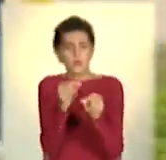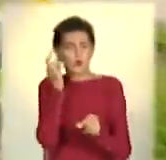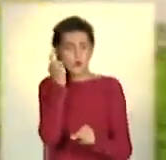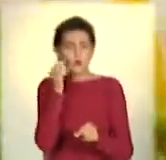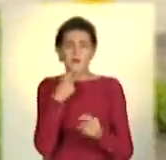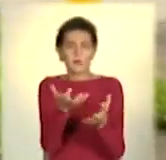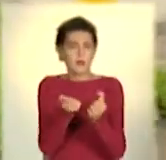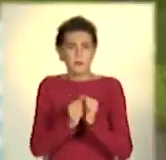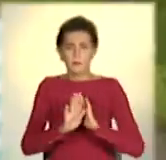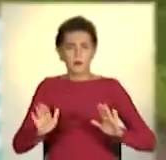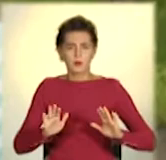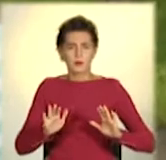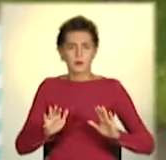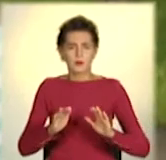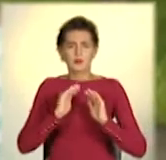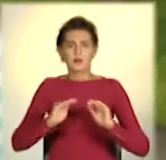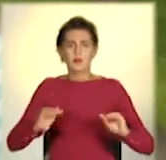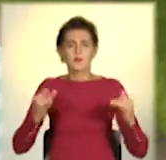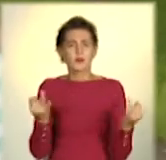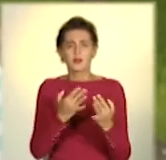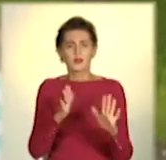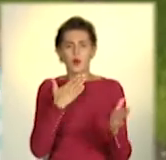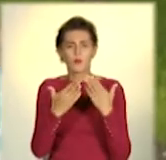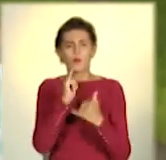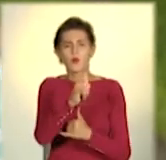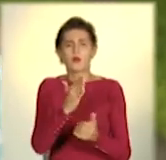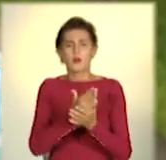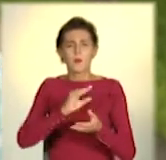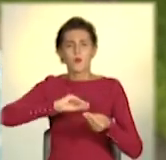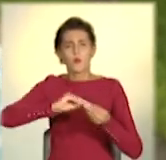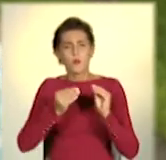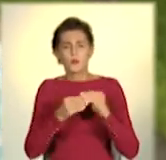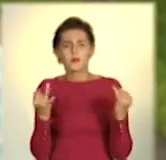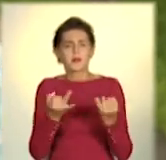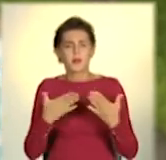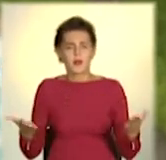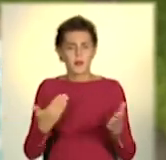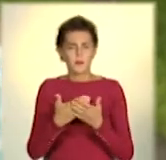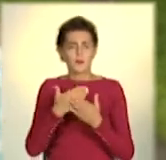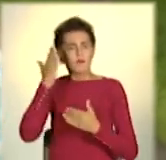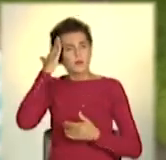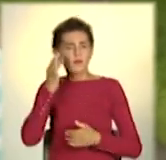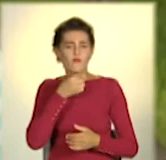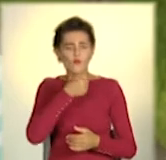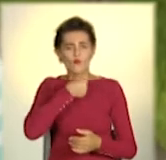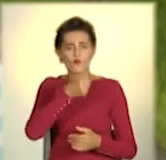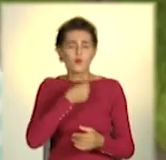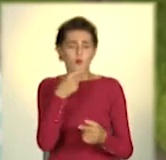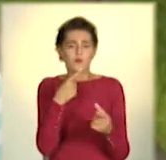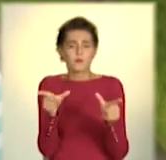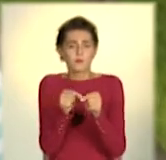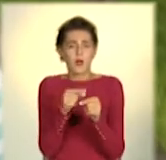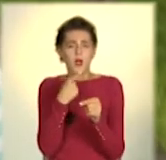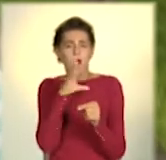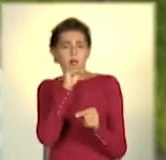не беруть. Детям не сильно интересно с ним. Эта проблема присутствует, потому что по возрасту детки больше уже